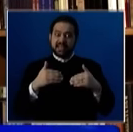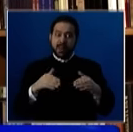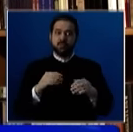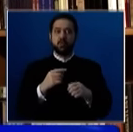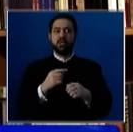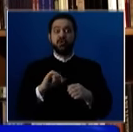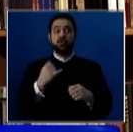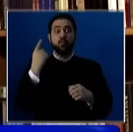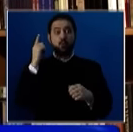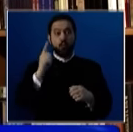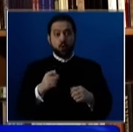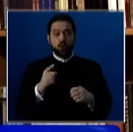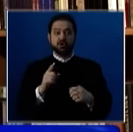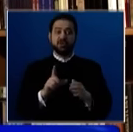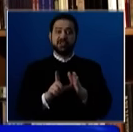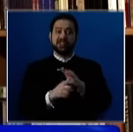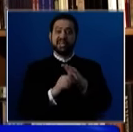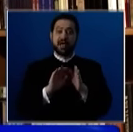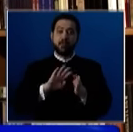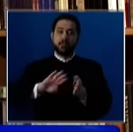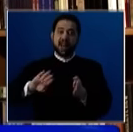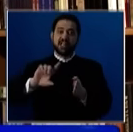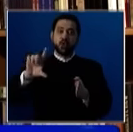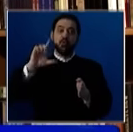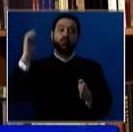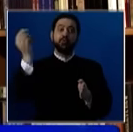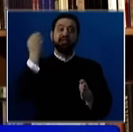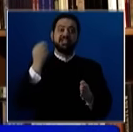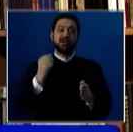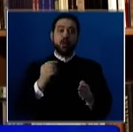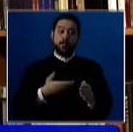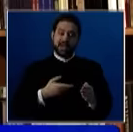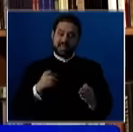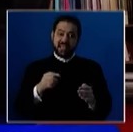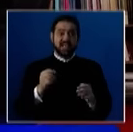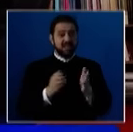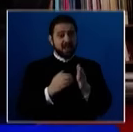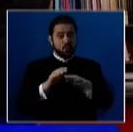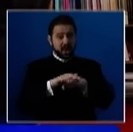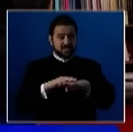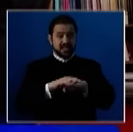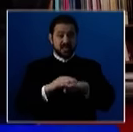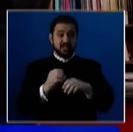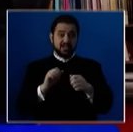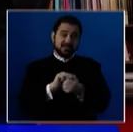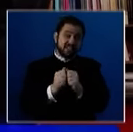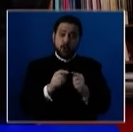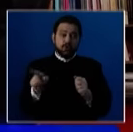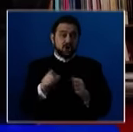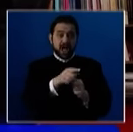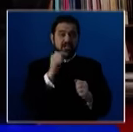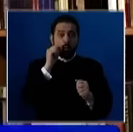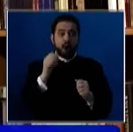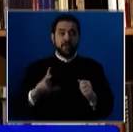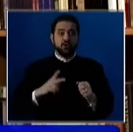îndemnuri și porunci din partea lui Dumnezeu. Asta înseamnă că decât ei trebuie să ierte, ceilalți sunt iertați, sunt disculpați de